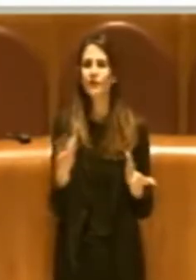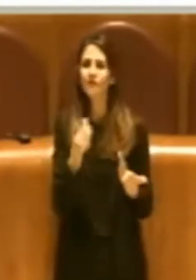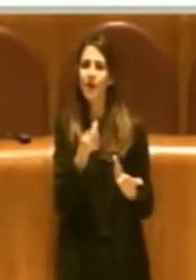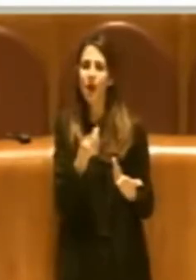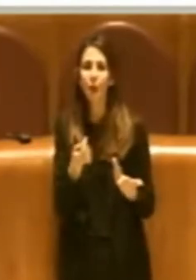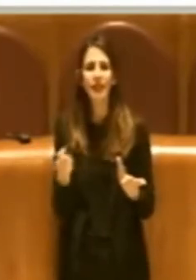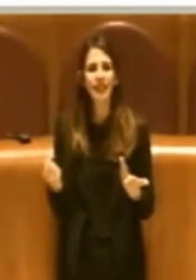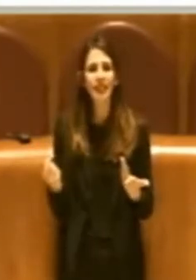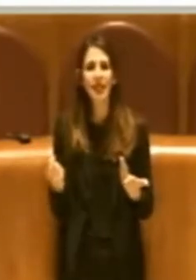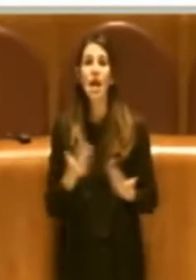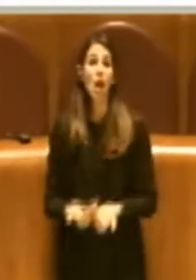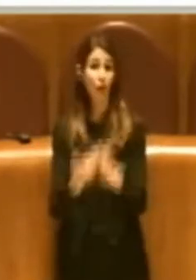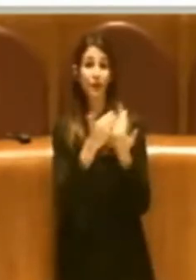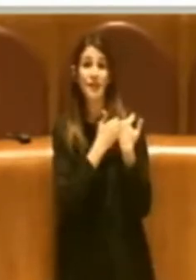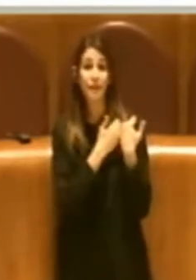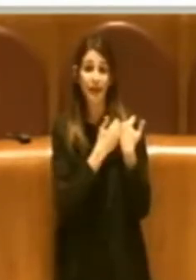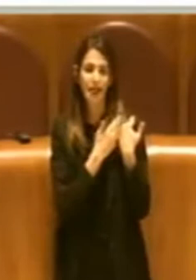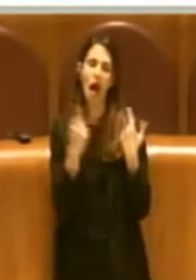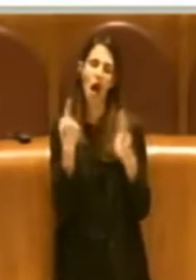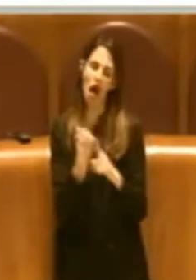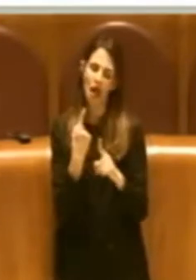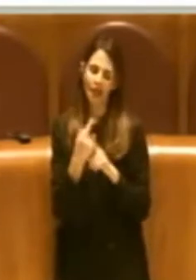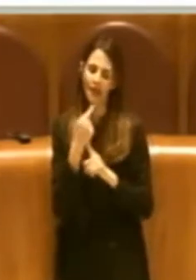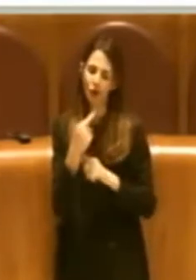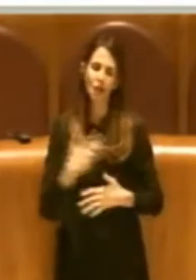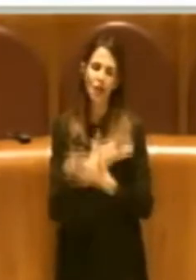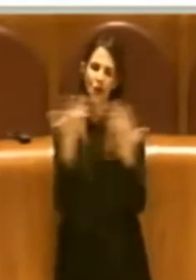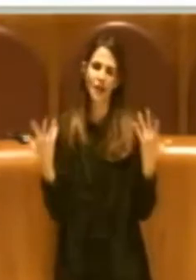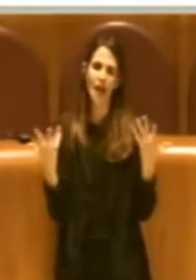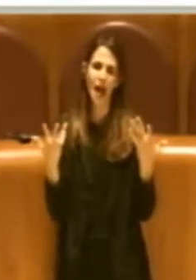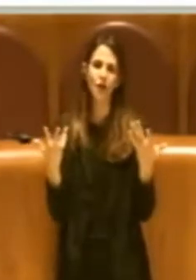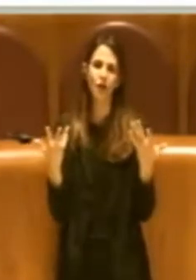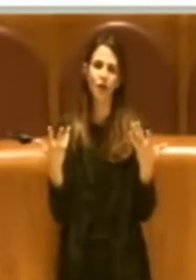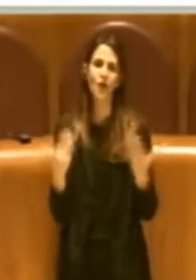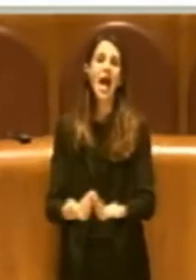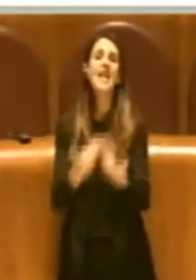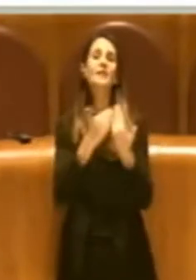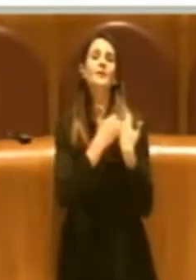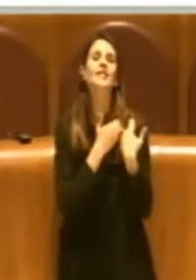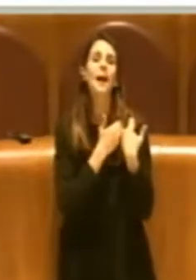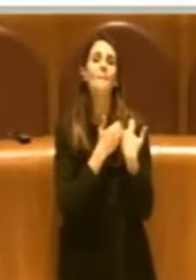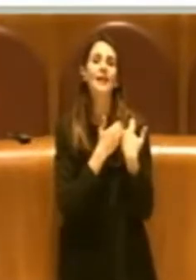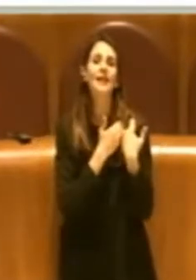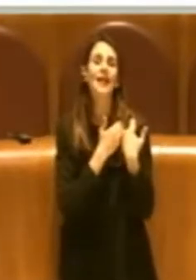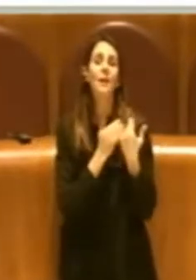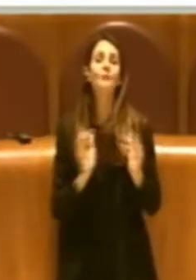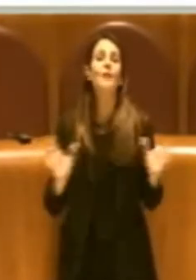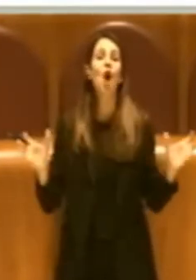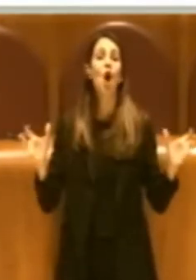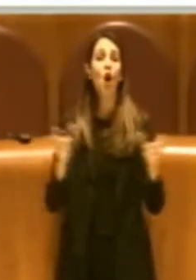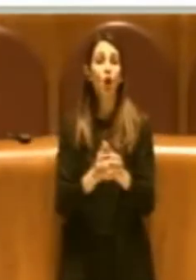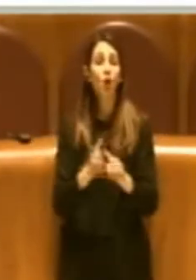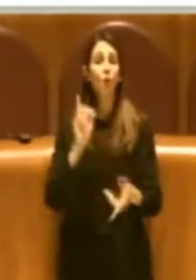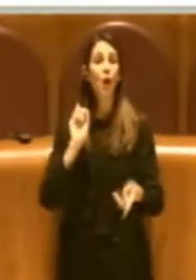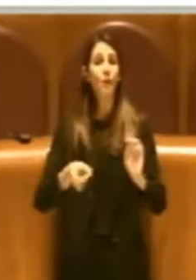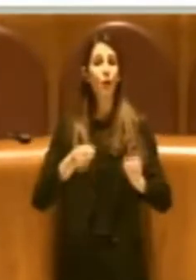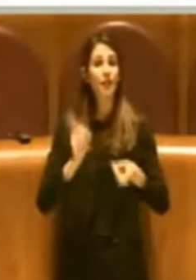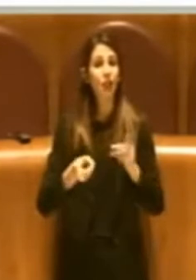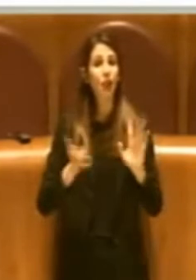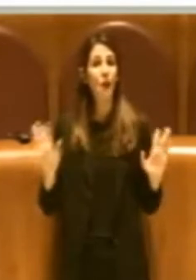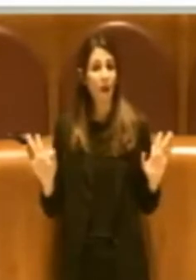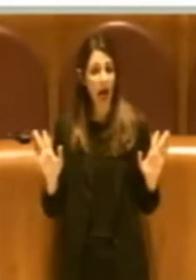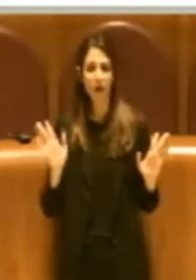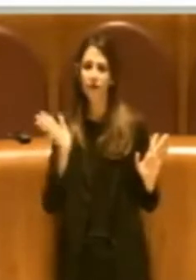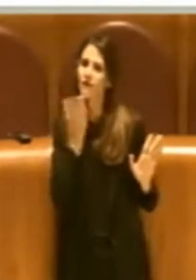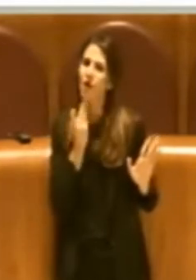per responsabilità, devo dire, devo ammettere come parte politica, per responsabilità della classe politica, ma anche, mi permetto di